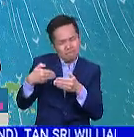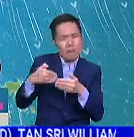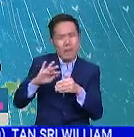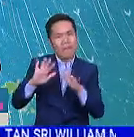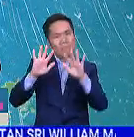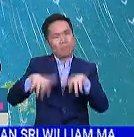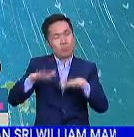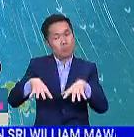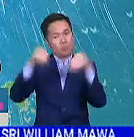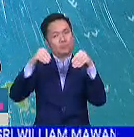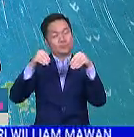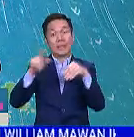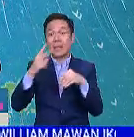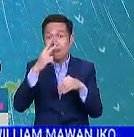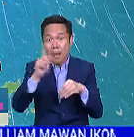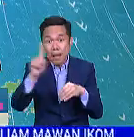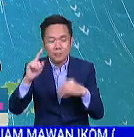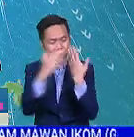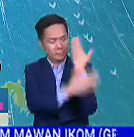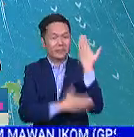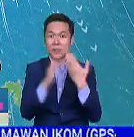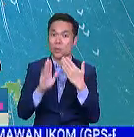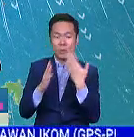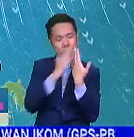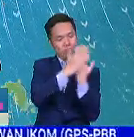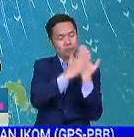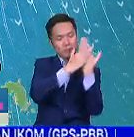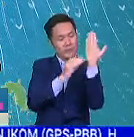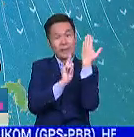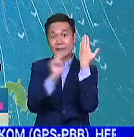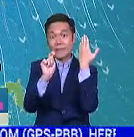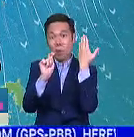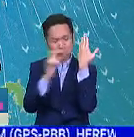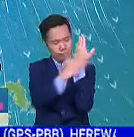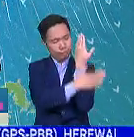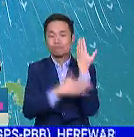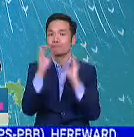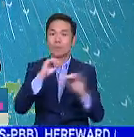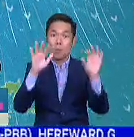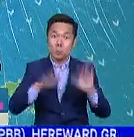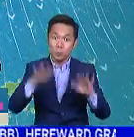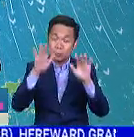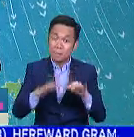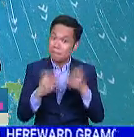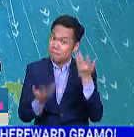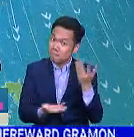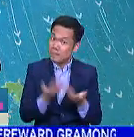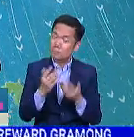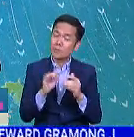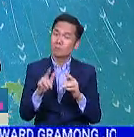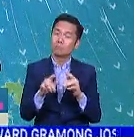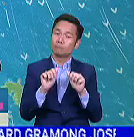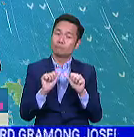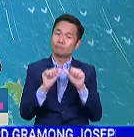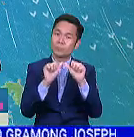kurang taburan hujan melibatkan negeri negeri di utara dan juga pantai timur Semenanjung ini pula masih lagi dijangka boleh berterusan